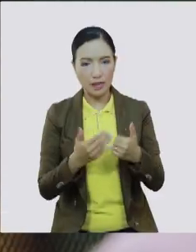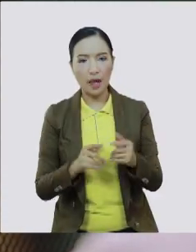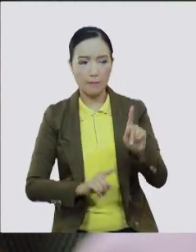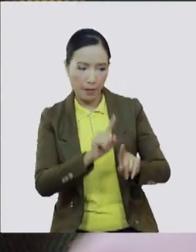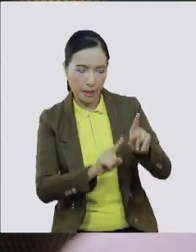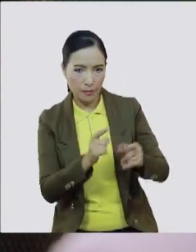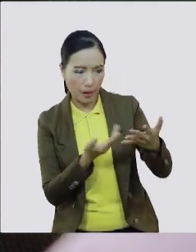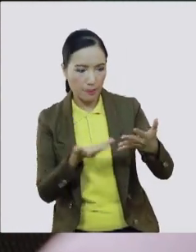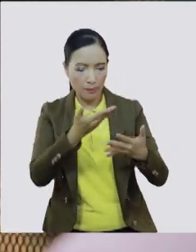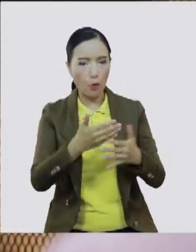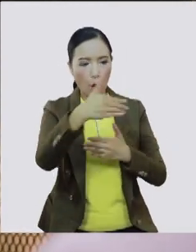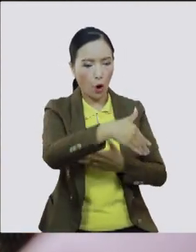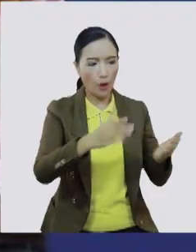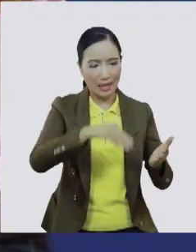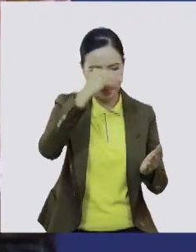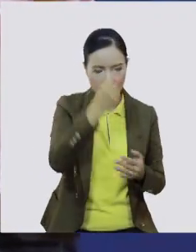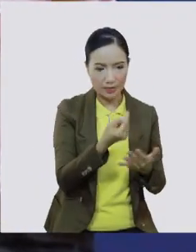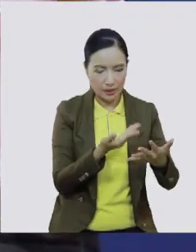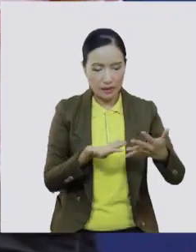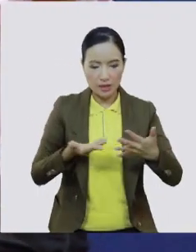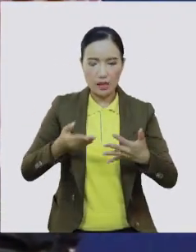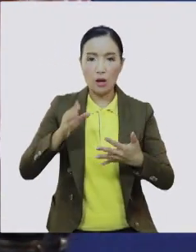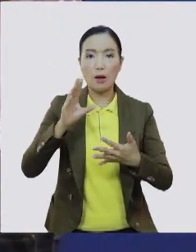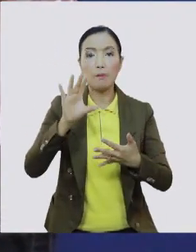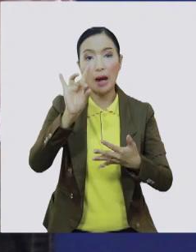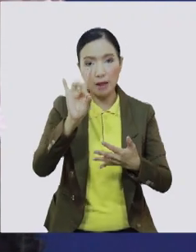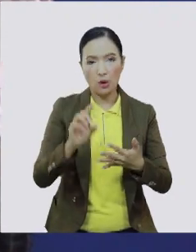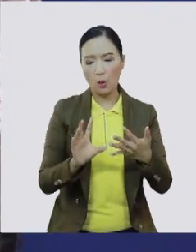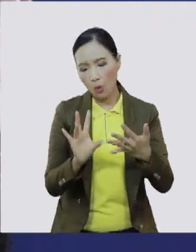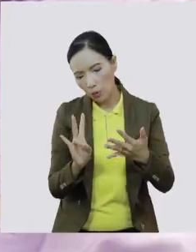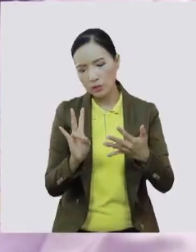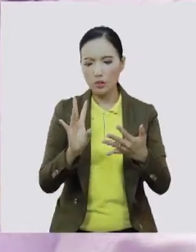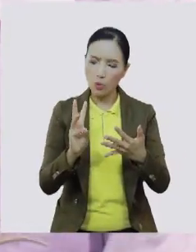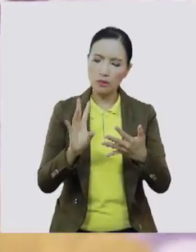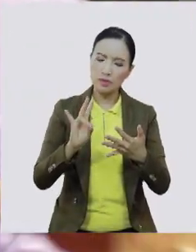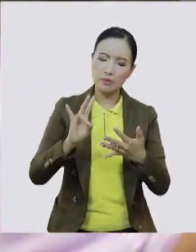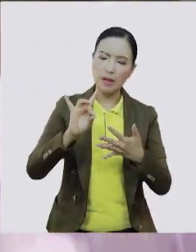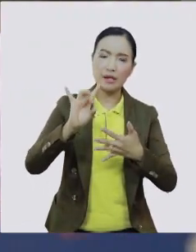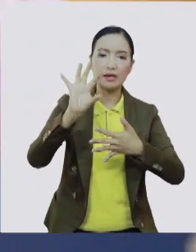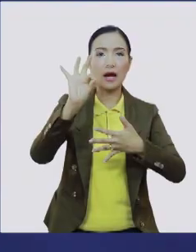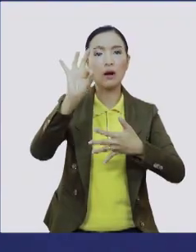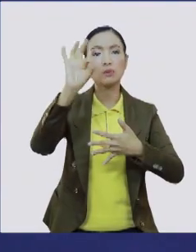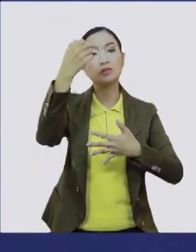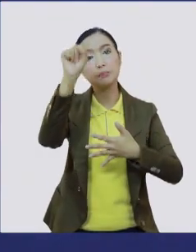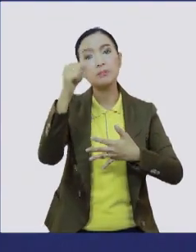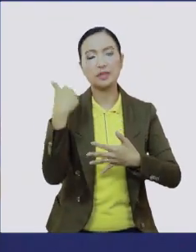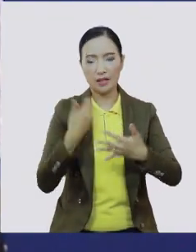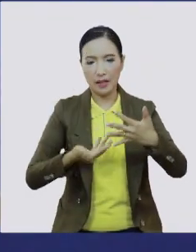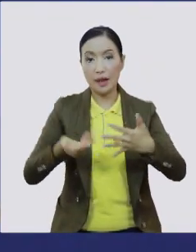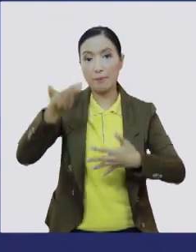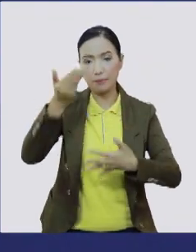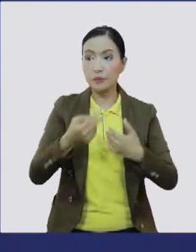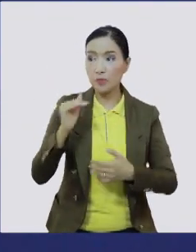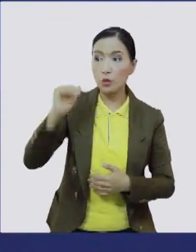ราเหมือนกับพี่ๆหลายๆคนนะคะบางคนก็คลาส6คลาส7คลาส8คลาส9คลาส10 ก็นี่เราสังเกตดูนะครับว่า